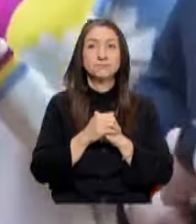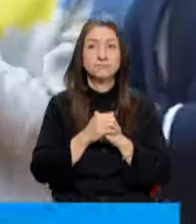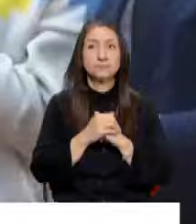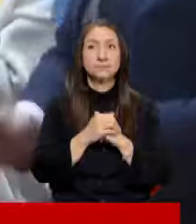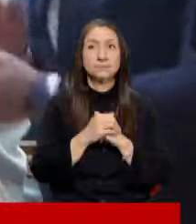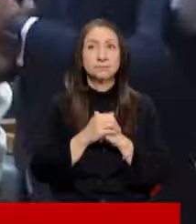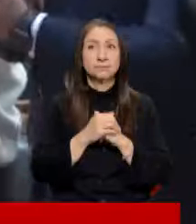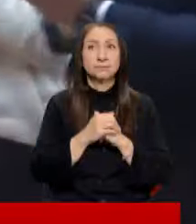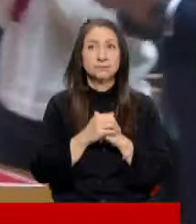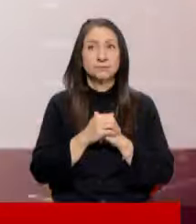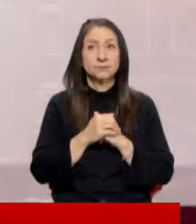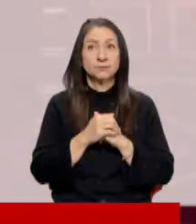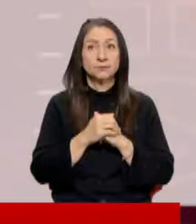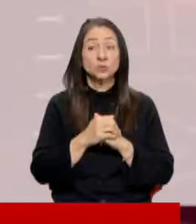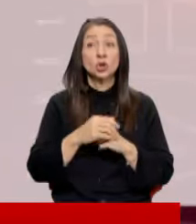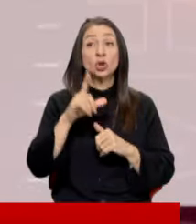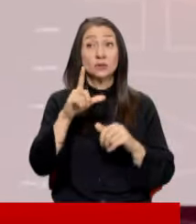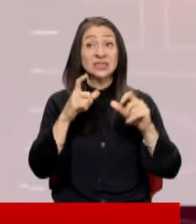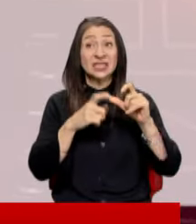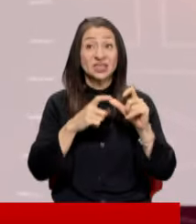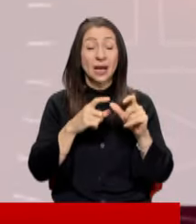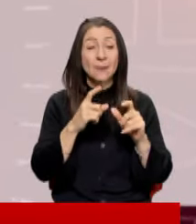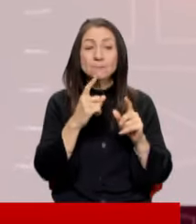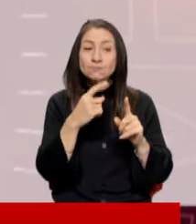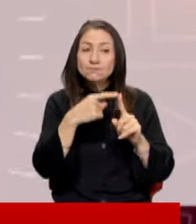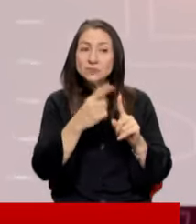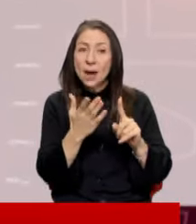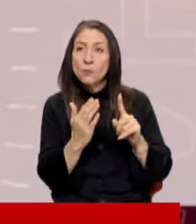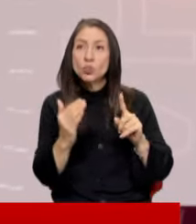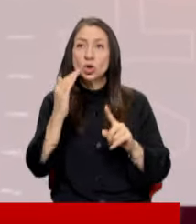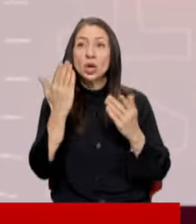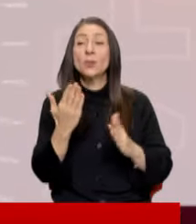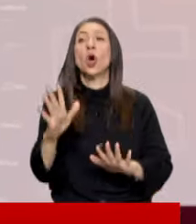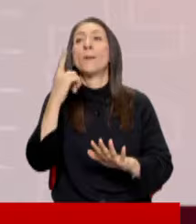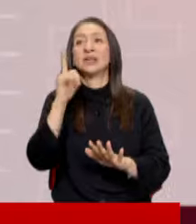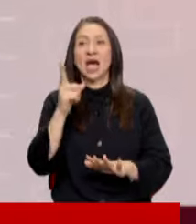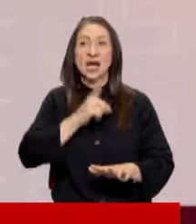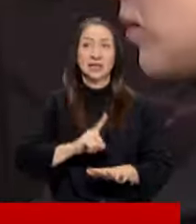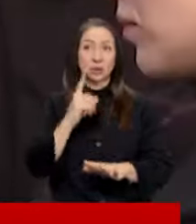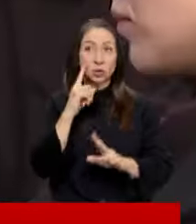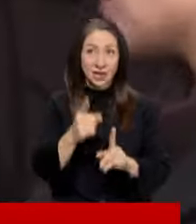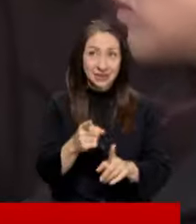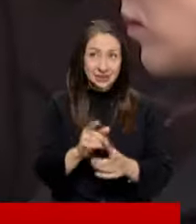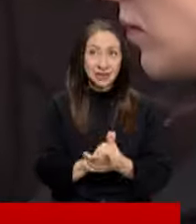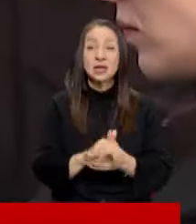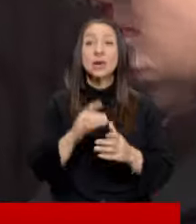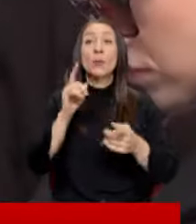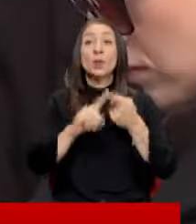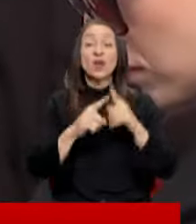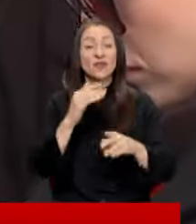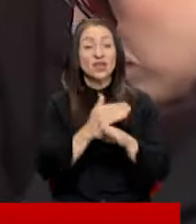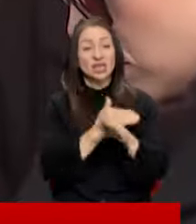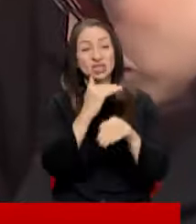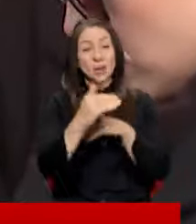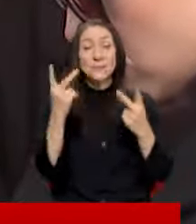değişebilir Lütfü Savaşı alternatifleri daha büyük kabul görmediği için aday gösterdik siyaset vatandaşın